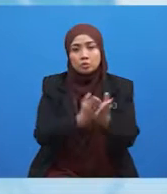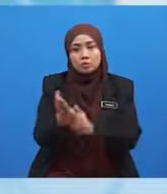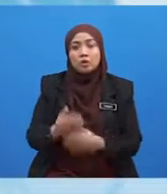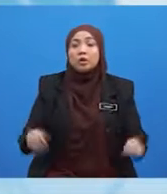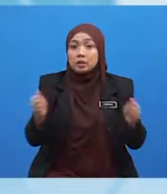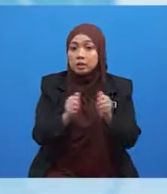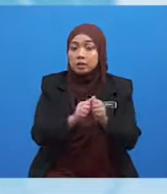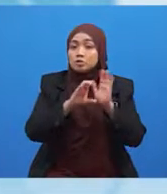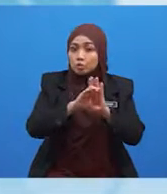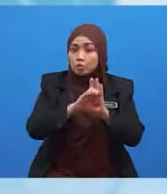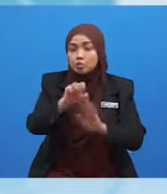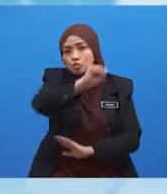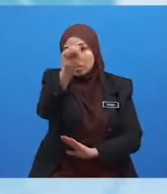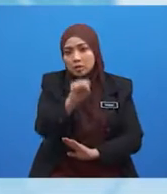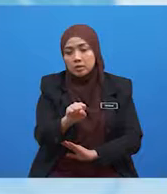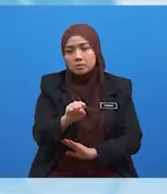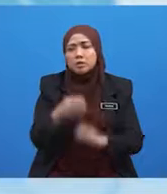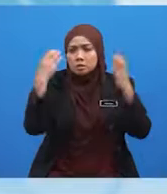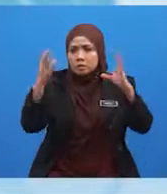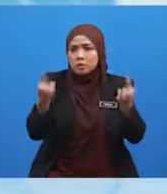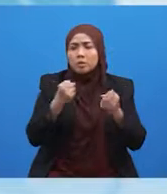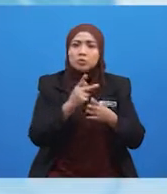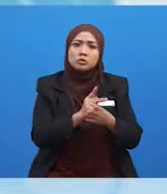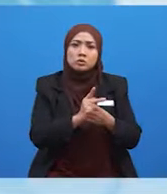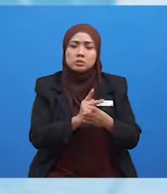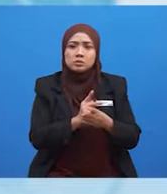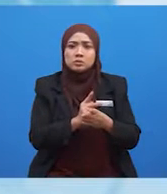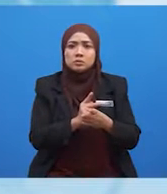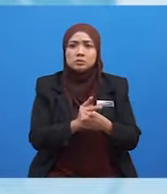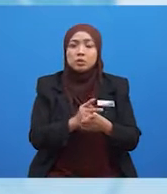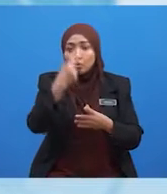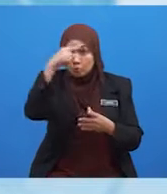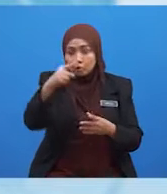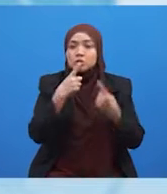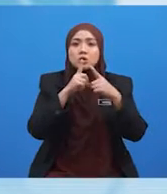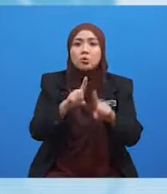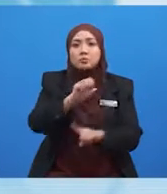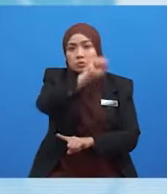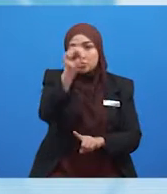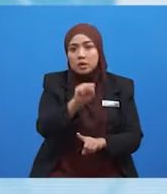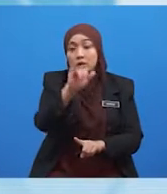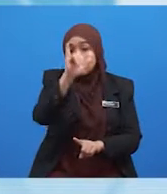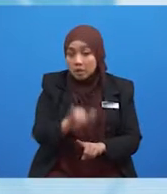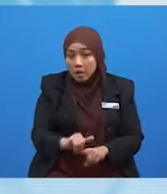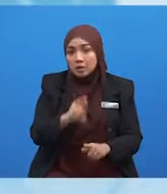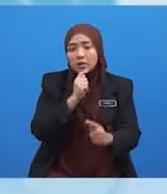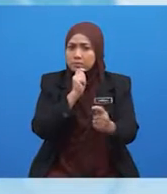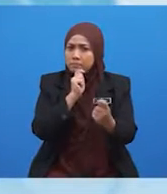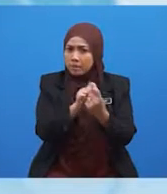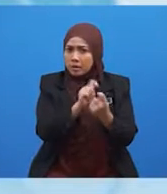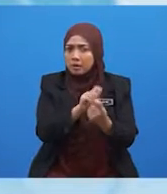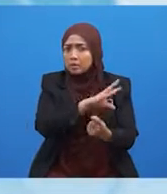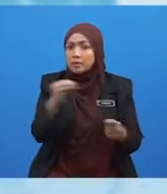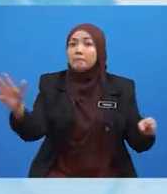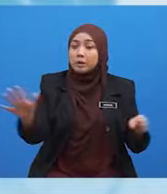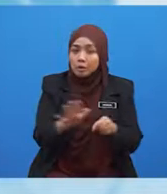kuteruskan dengan contoh-contoh soalan chegou ingin berkongsi beberapa tips untuk menjawab soalan yang tepat dan